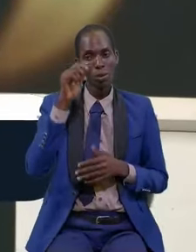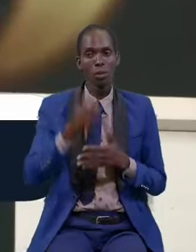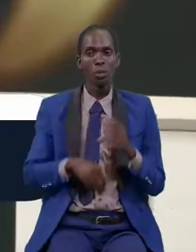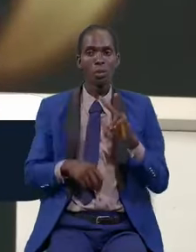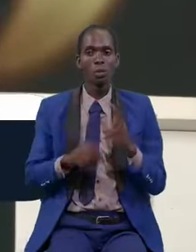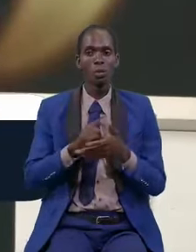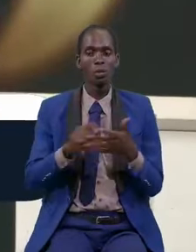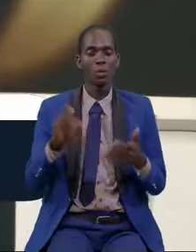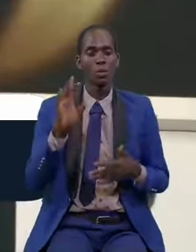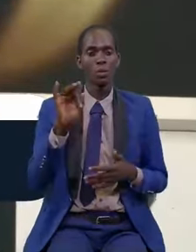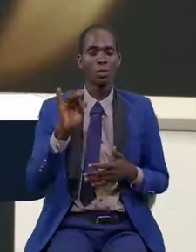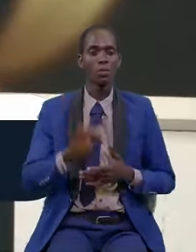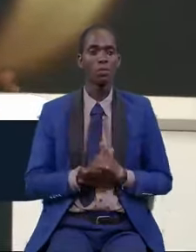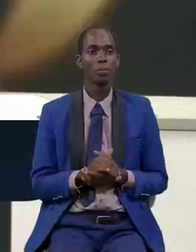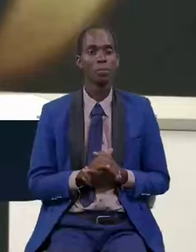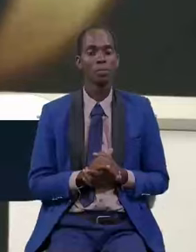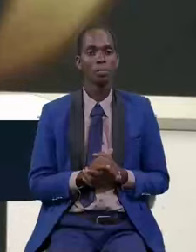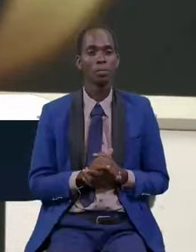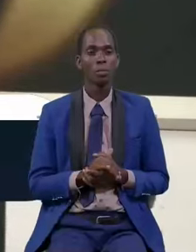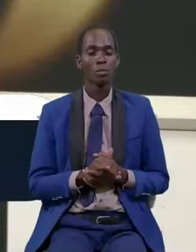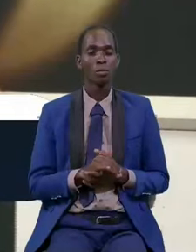2 Timothée 2, verset 19.